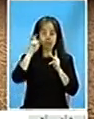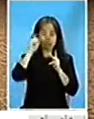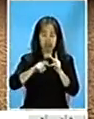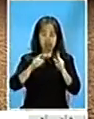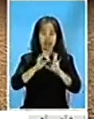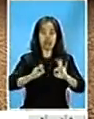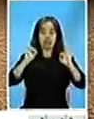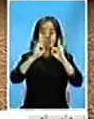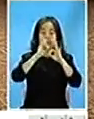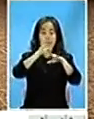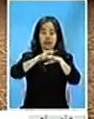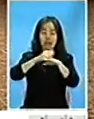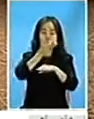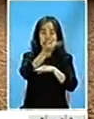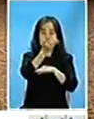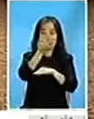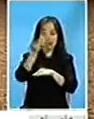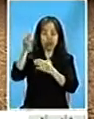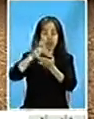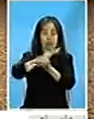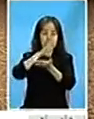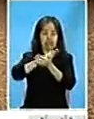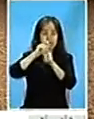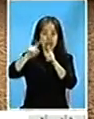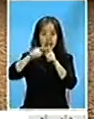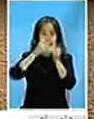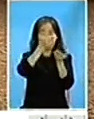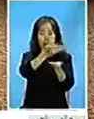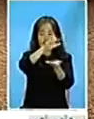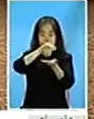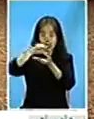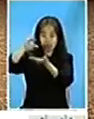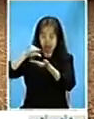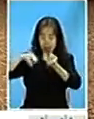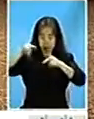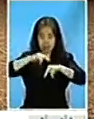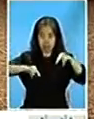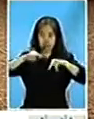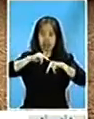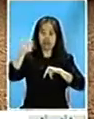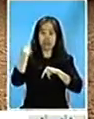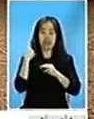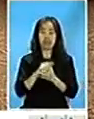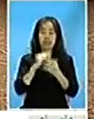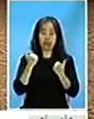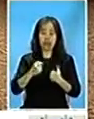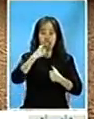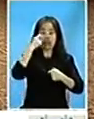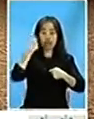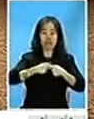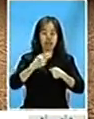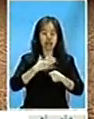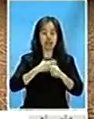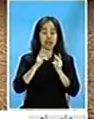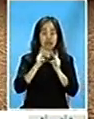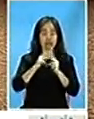องเรียกขอเอกสารขอข้อมูลจากแหล่งต่างๆมาประกอบการพิจารณาด้วยความยากลำบากของกรรมาธิการก็อยู่ตร